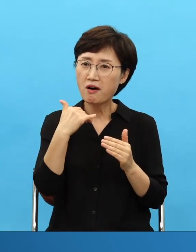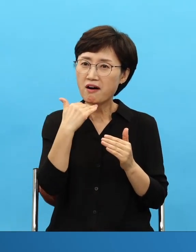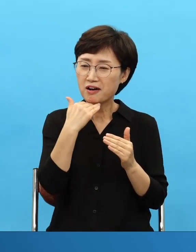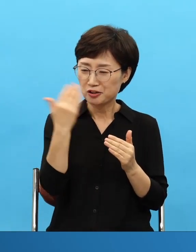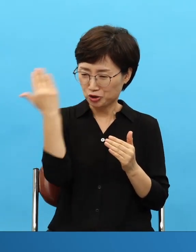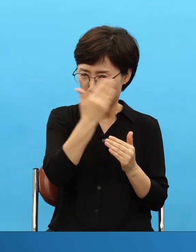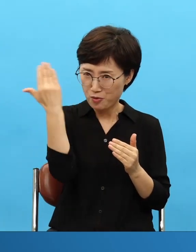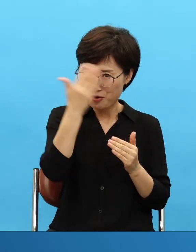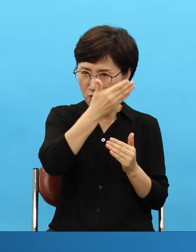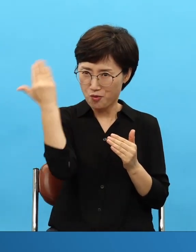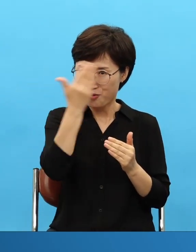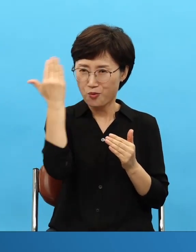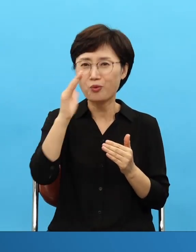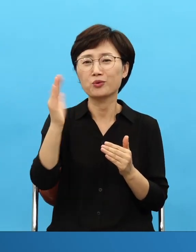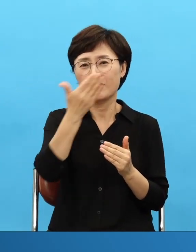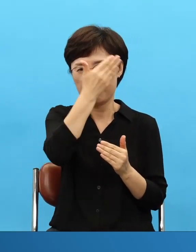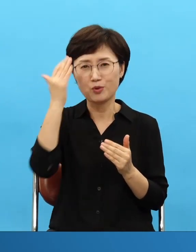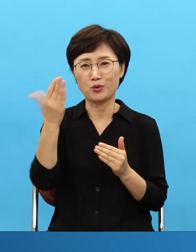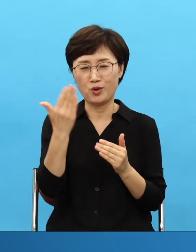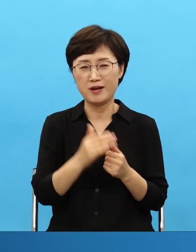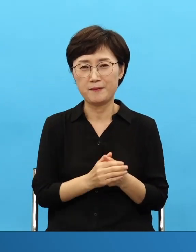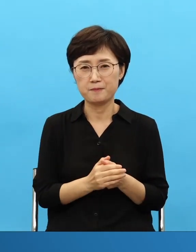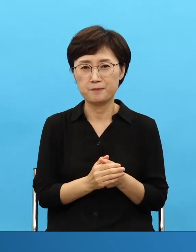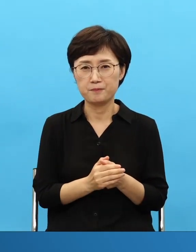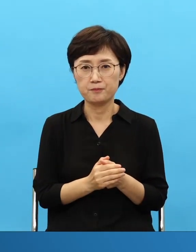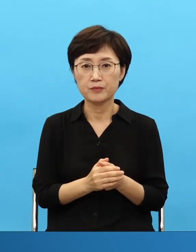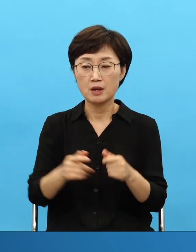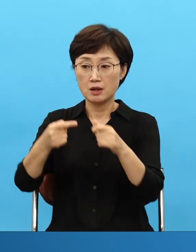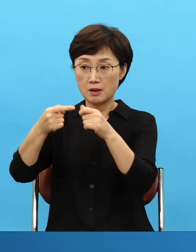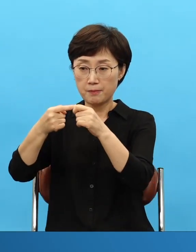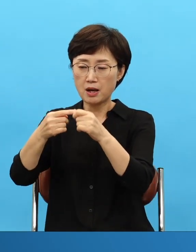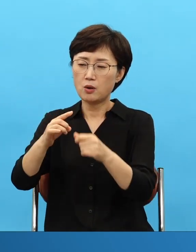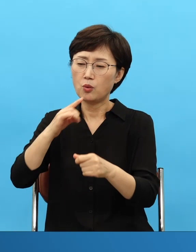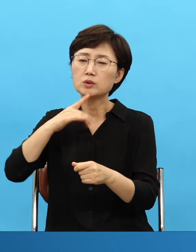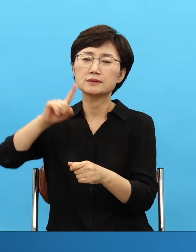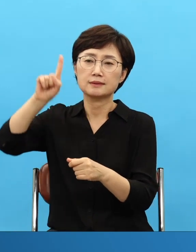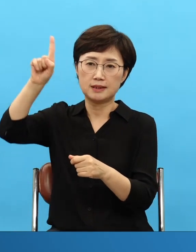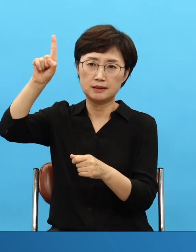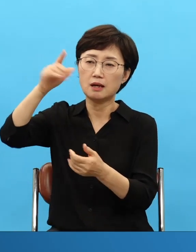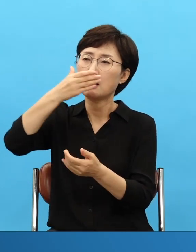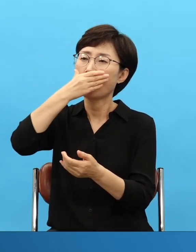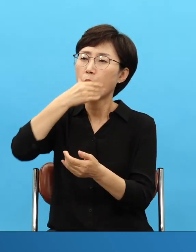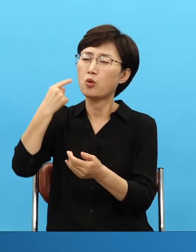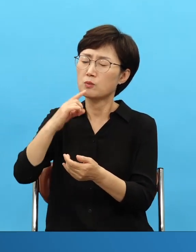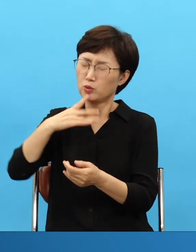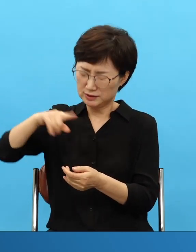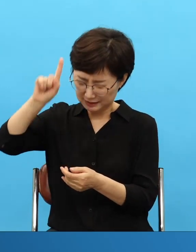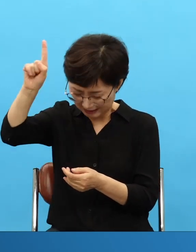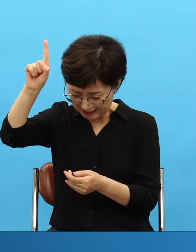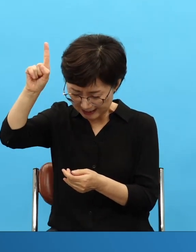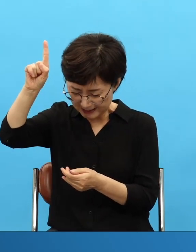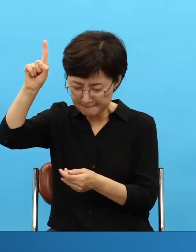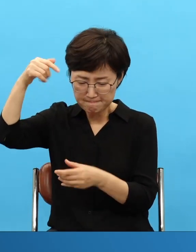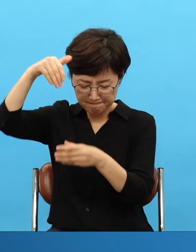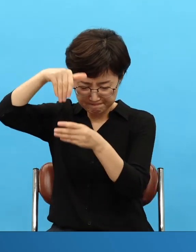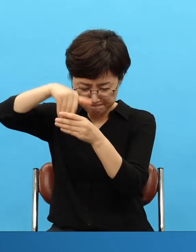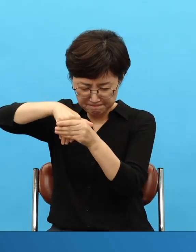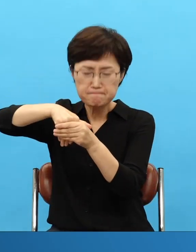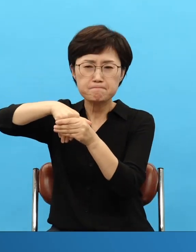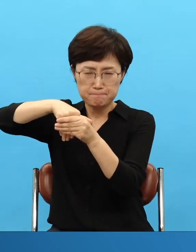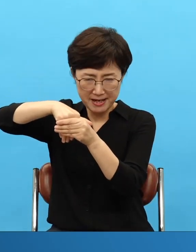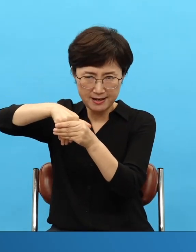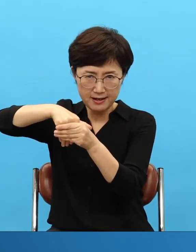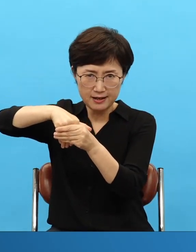must plant it. 복음의 오직 복음의 망대를 심어라. Plant the partisan of only